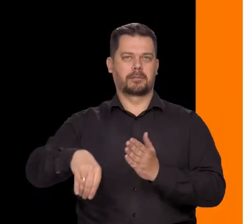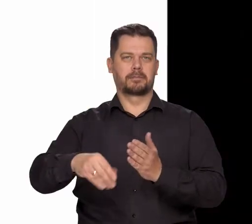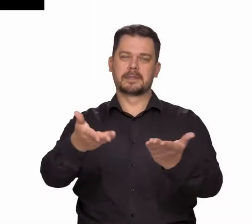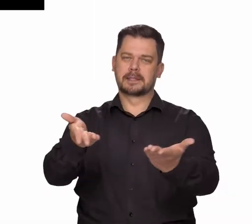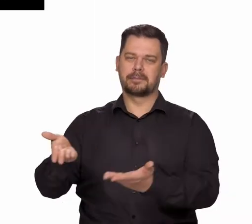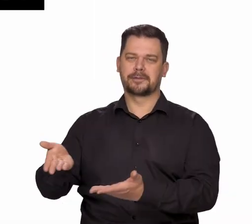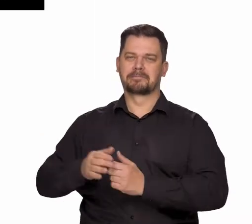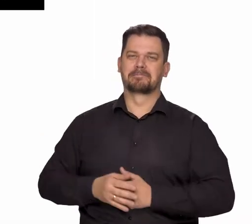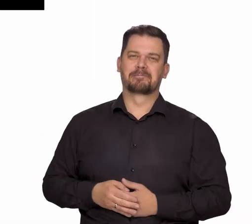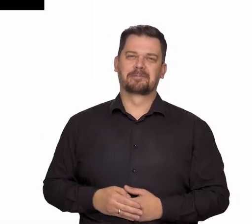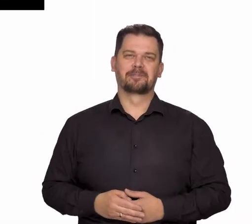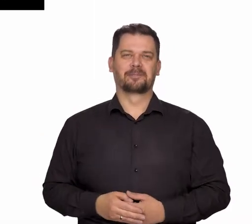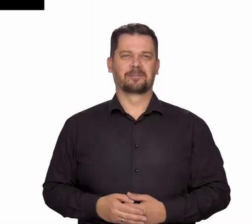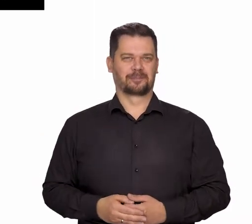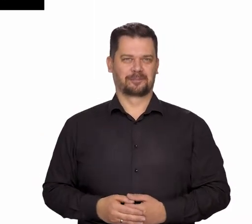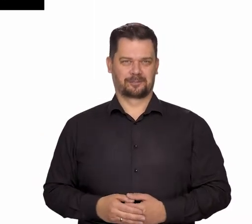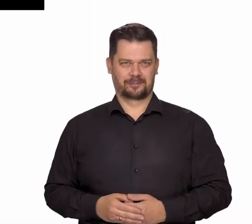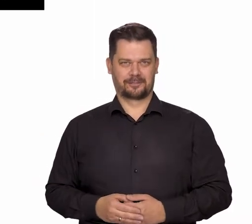Zapraszam!